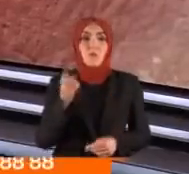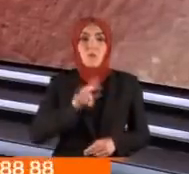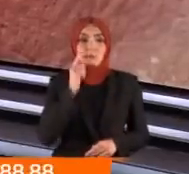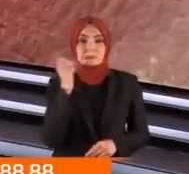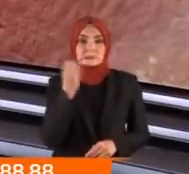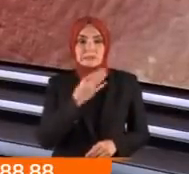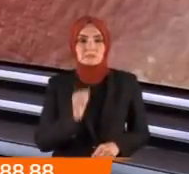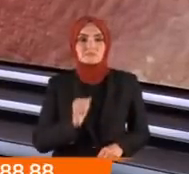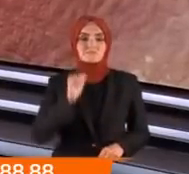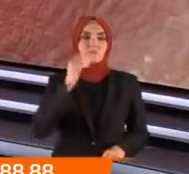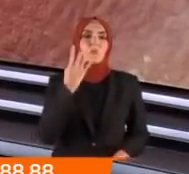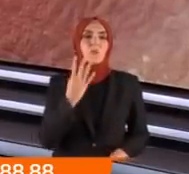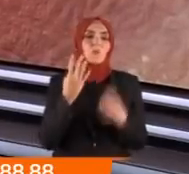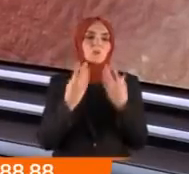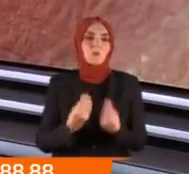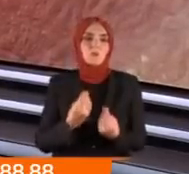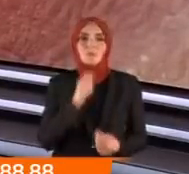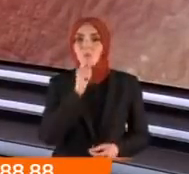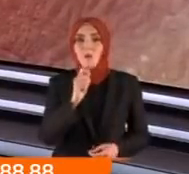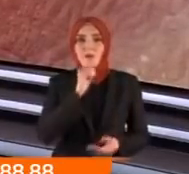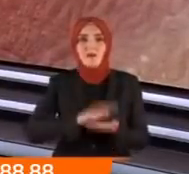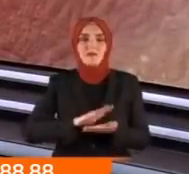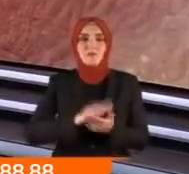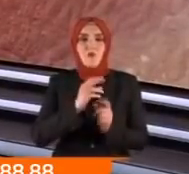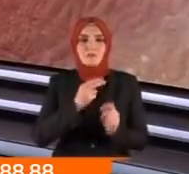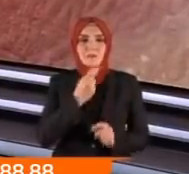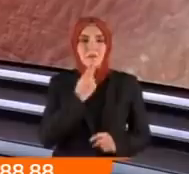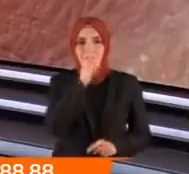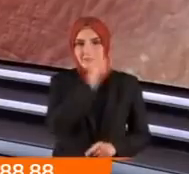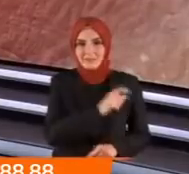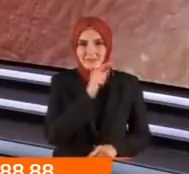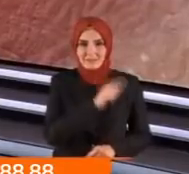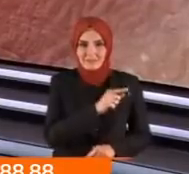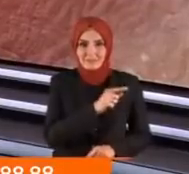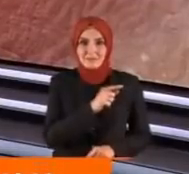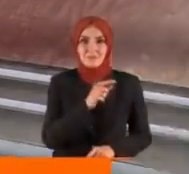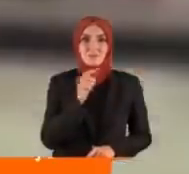Muhabir arkadaşımız Özlem Aktay işte o kan donduran anların görüntüsüne ulaştı.